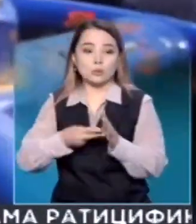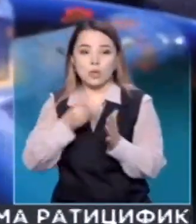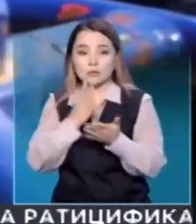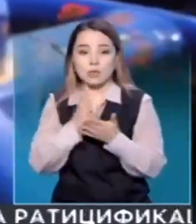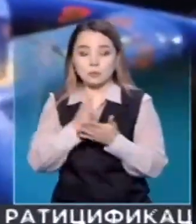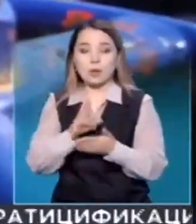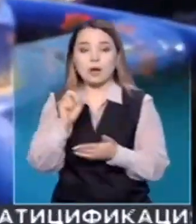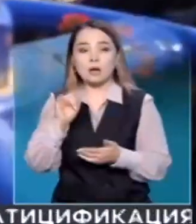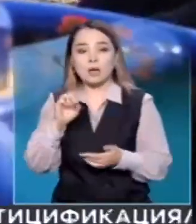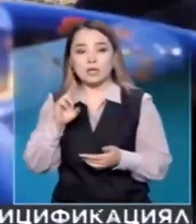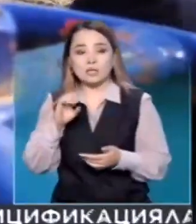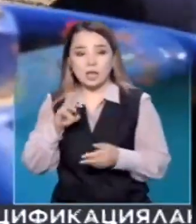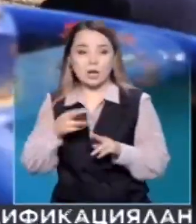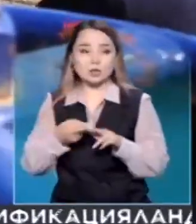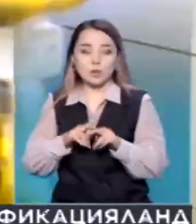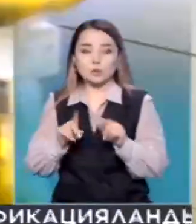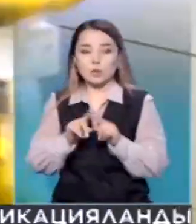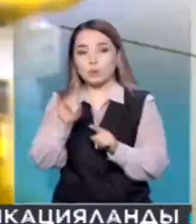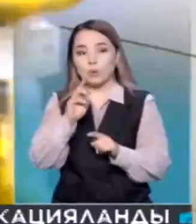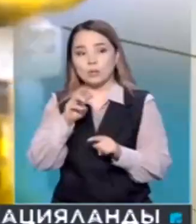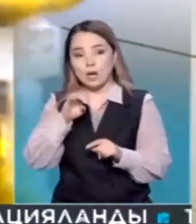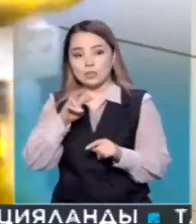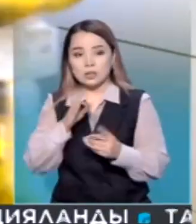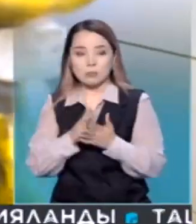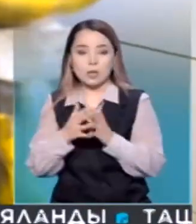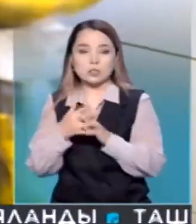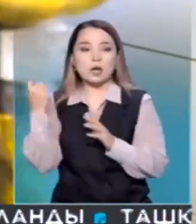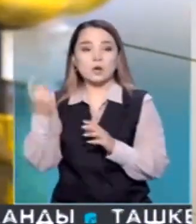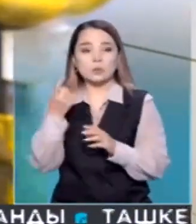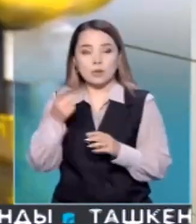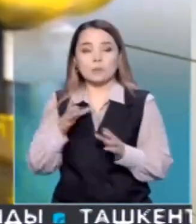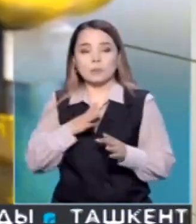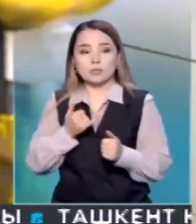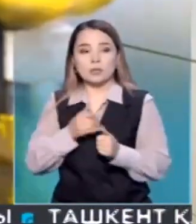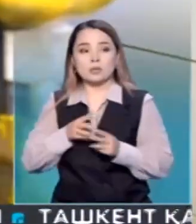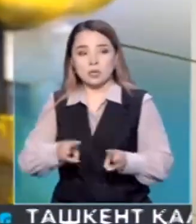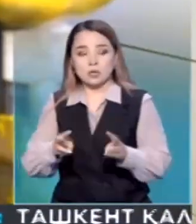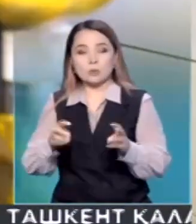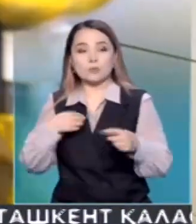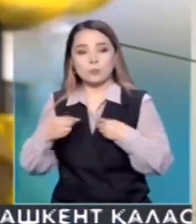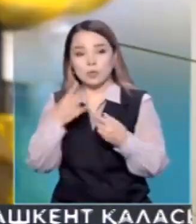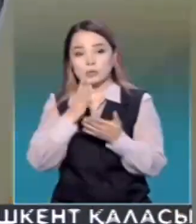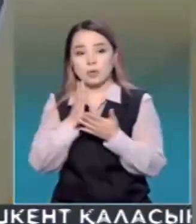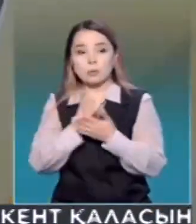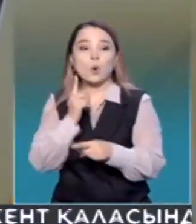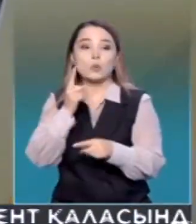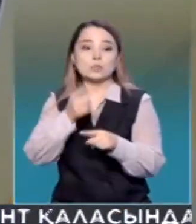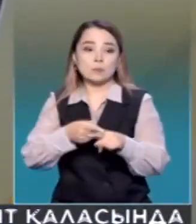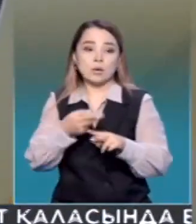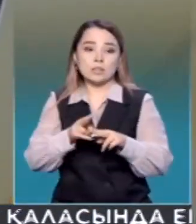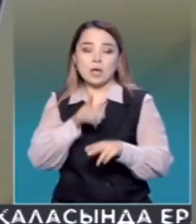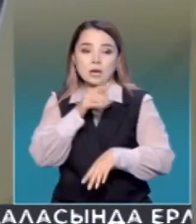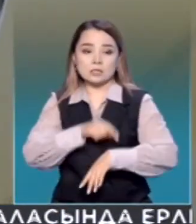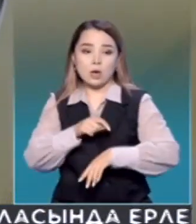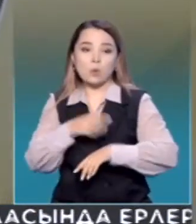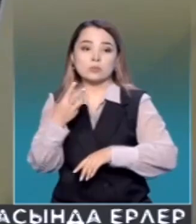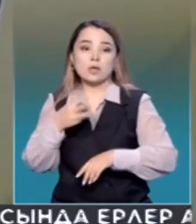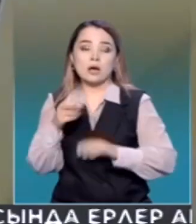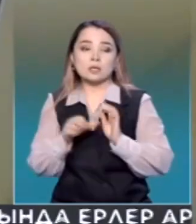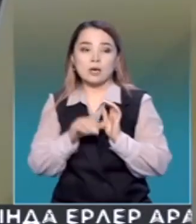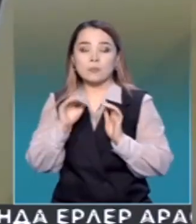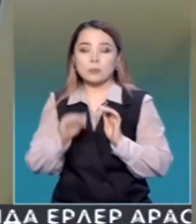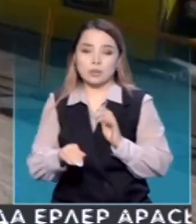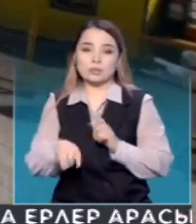Мәселен, Қарақия мен Мұнайлы аудандарындағы шаруа қожалықтары көгілдір отынға жарымай келген еді. Енді оларға қосымша сағатына 36 мың текше